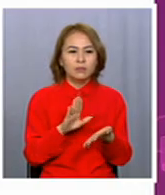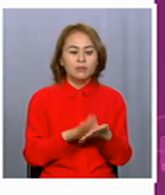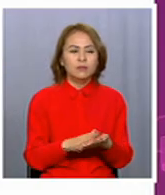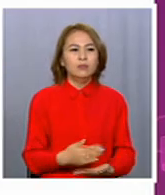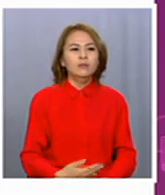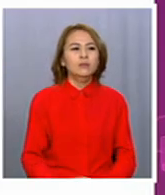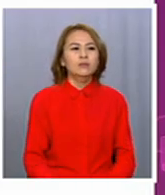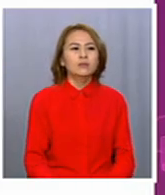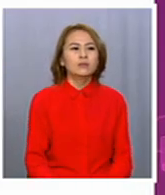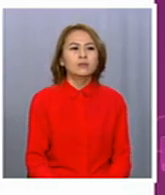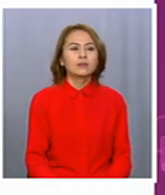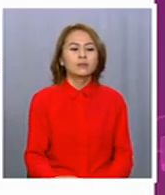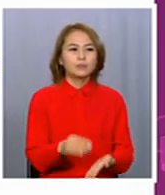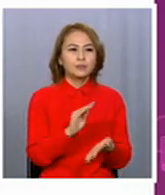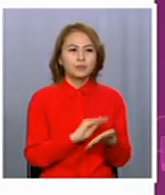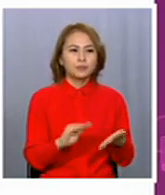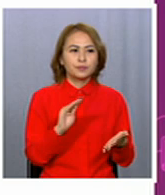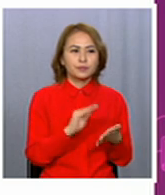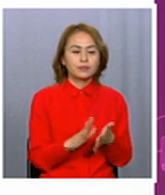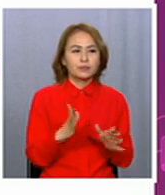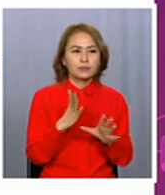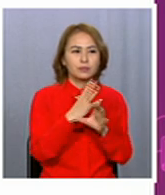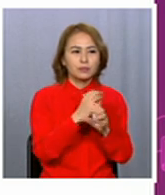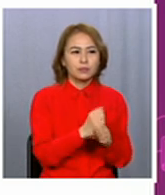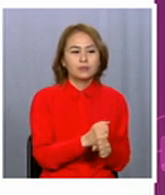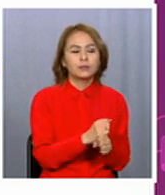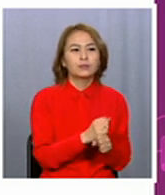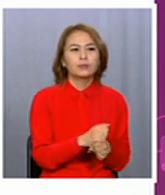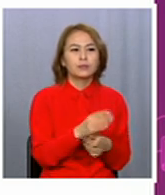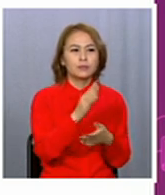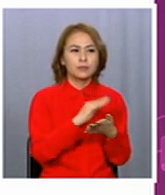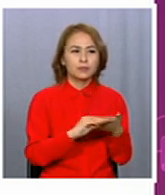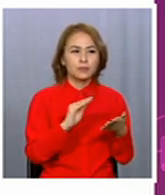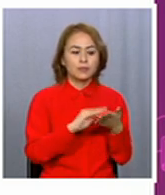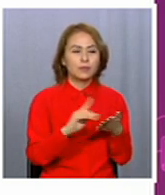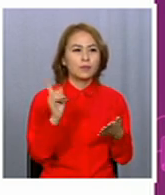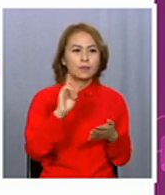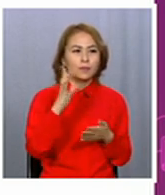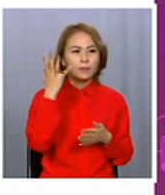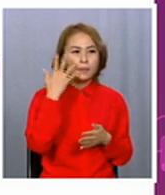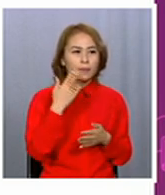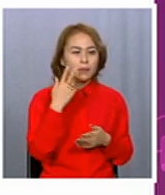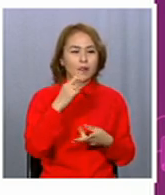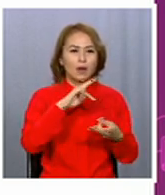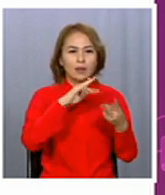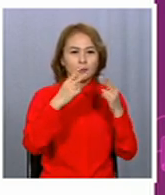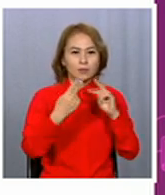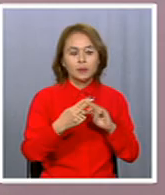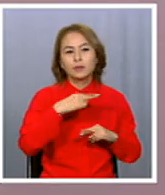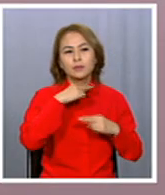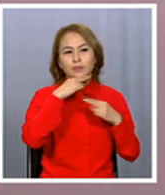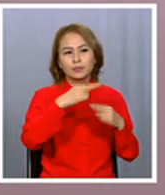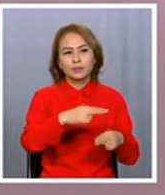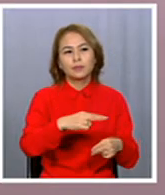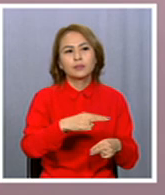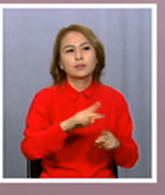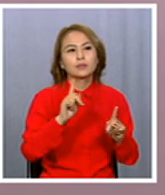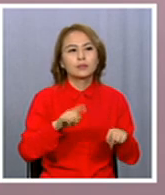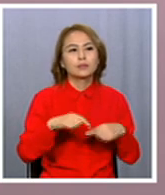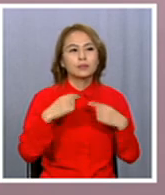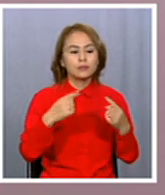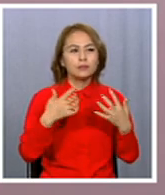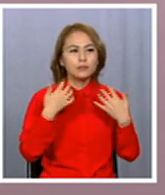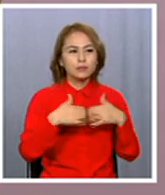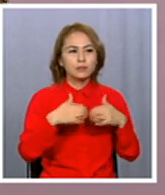табылады. Өрнектерді ықшамдаңдар. Өрнектерді ықшамдау үшін айнымалысына назар аударамыз. Берілген